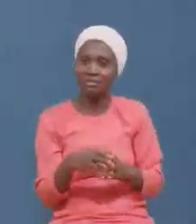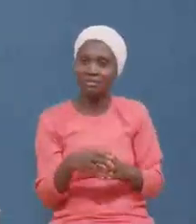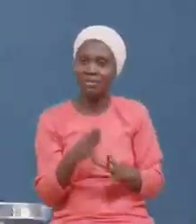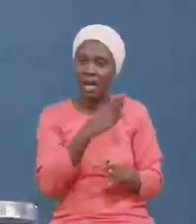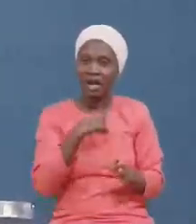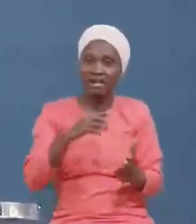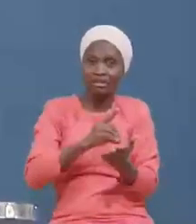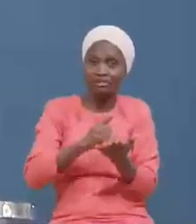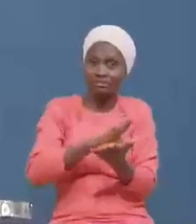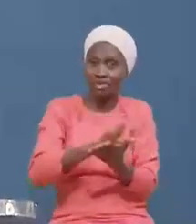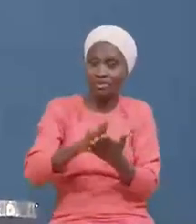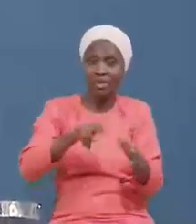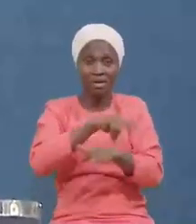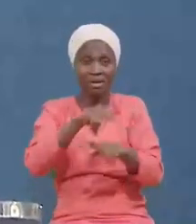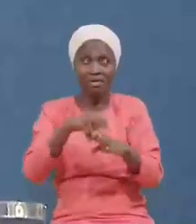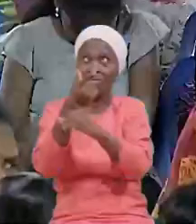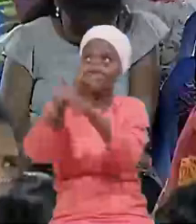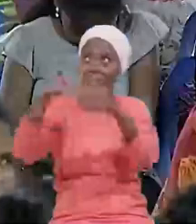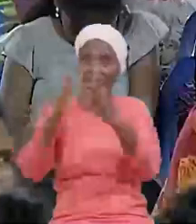Le libérateur surnaturel,